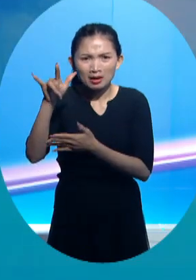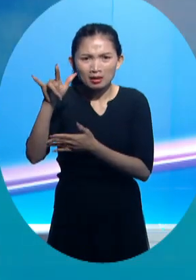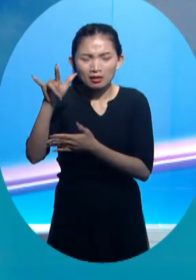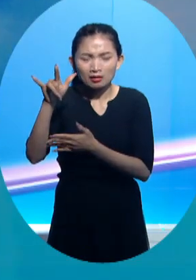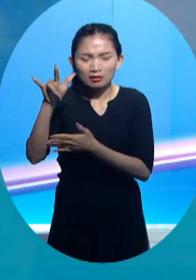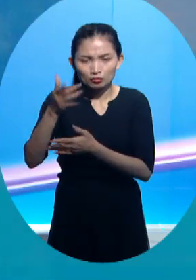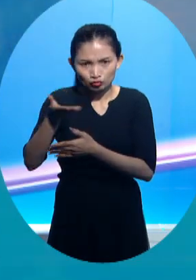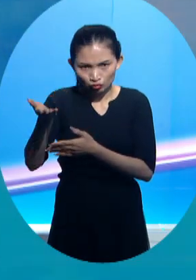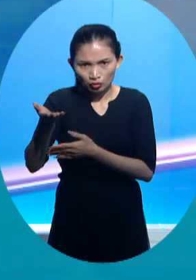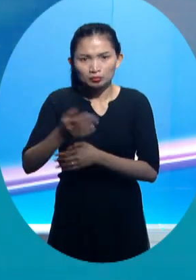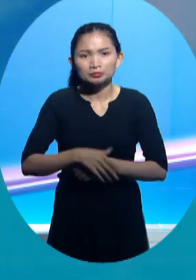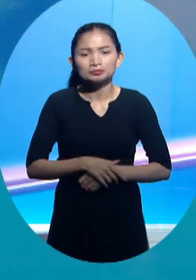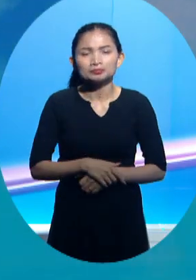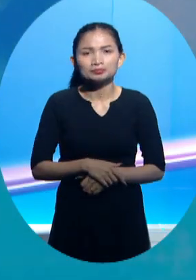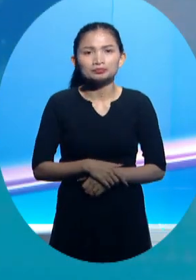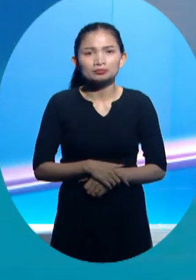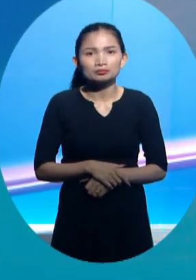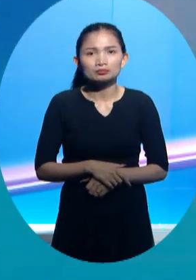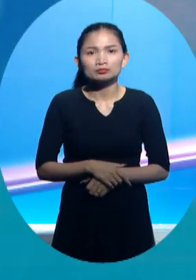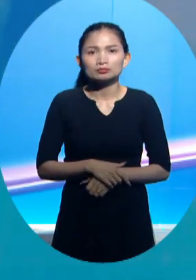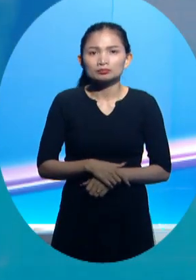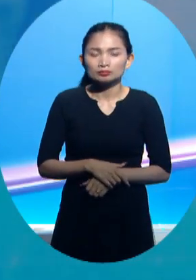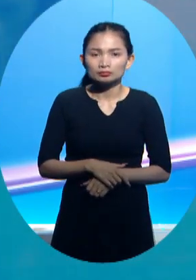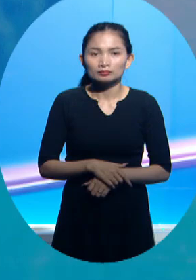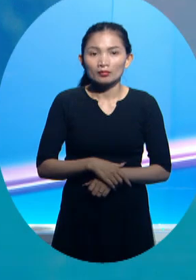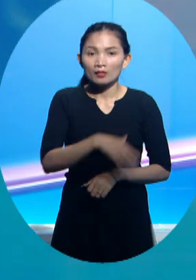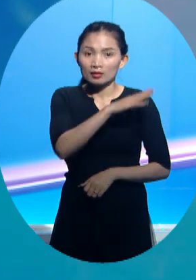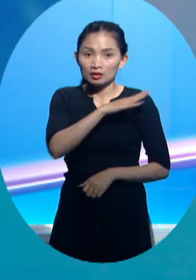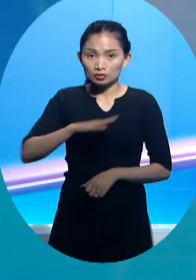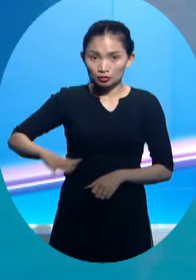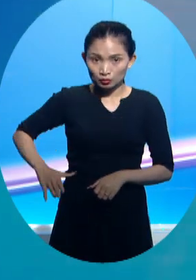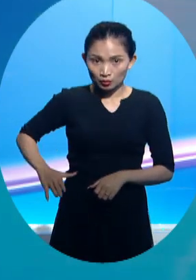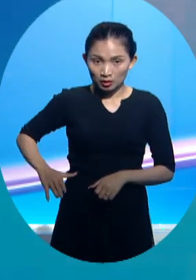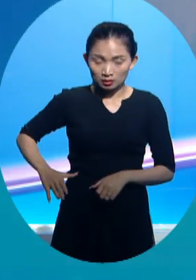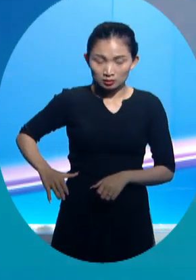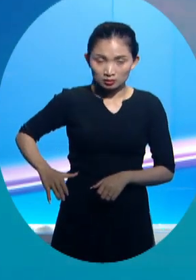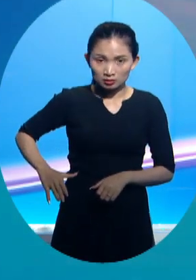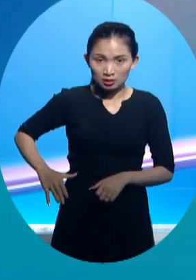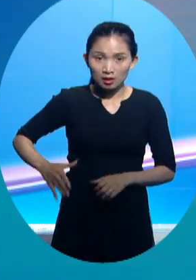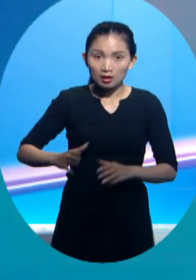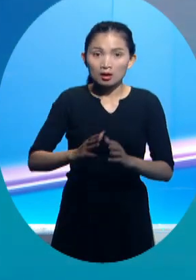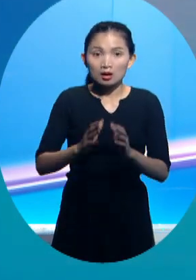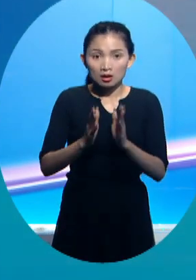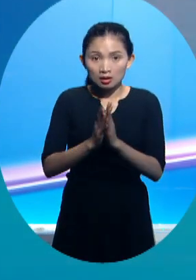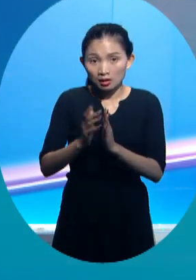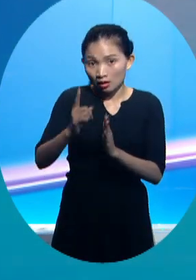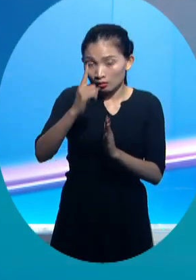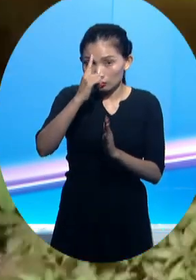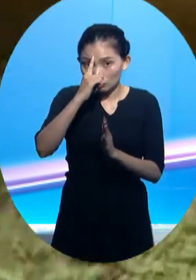Đáng chú ý, hôm qua gần đại sứ quán Israel ở thủ đô New Delhi của Ấn Độ đã xảy ra một vụ nổ nhưng không gây thương vong.